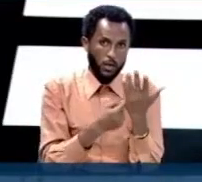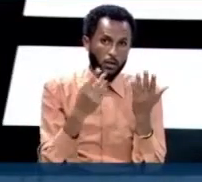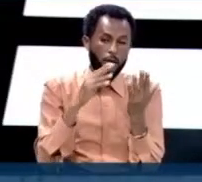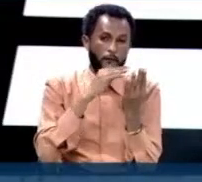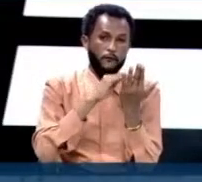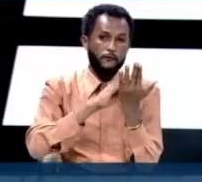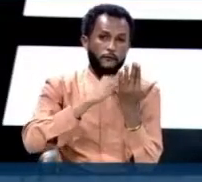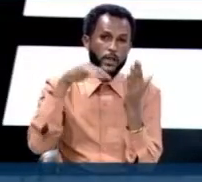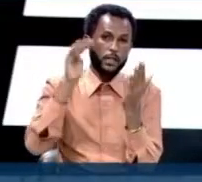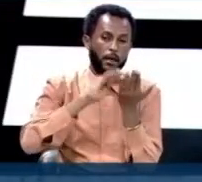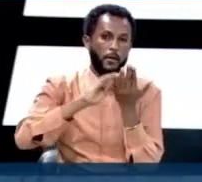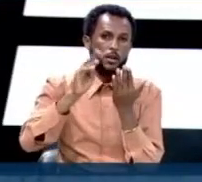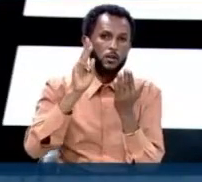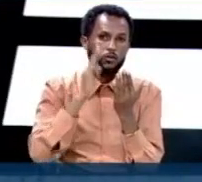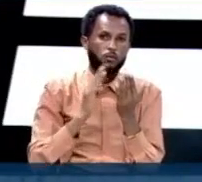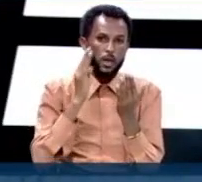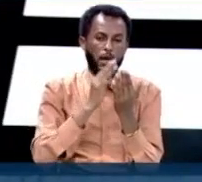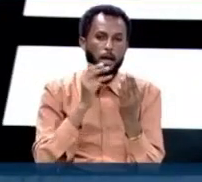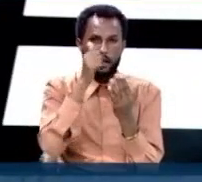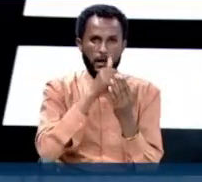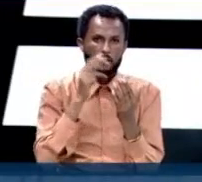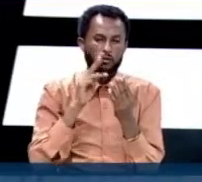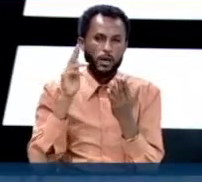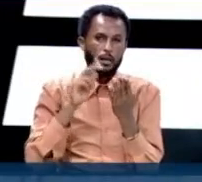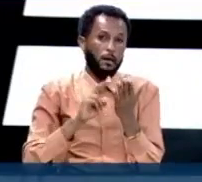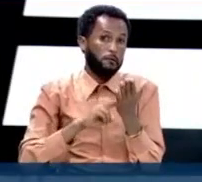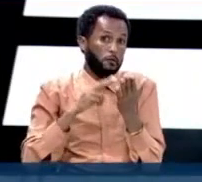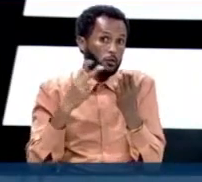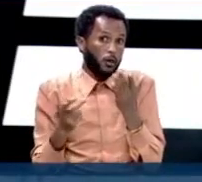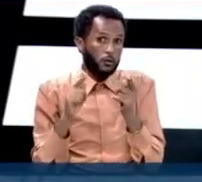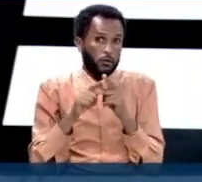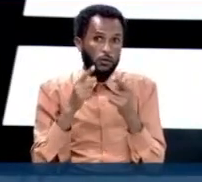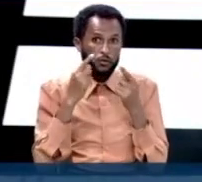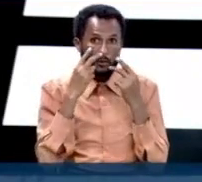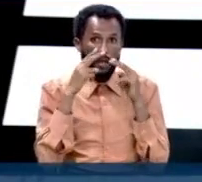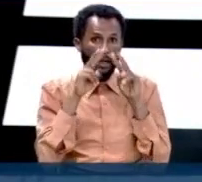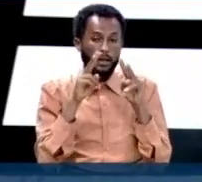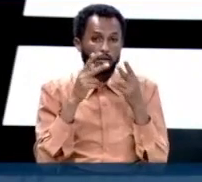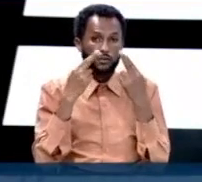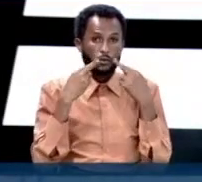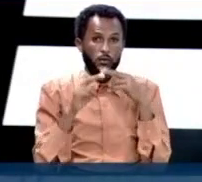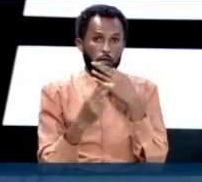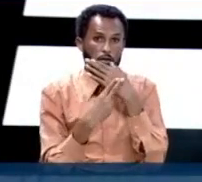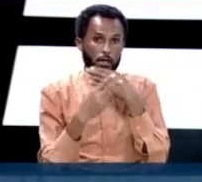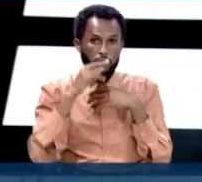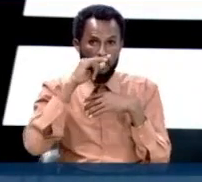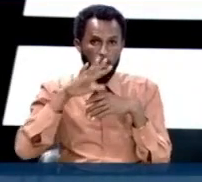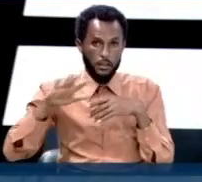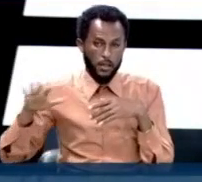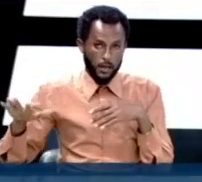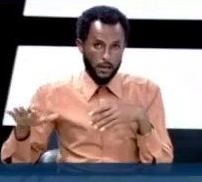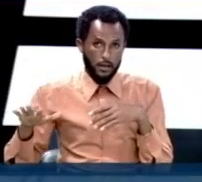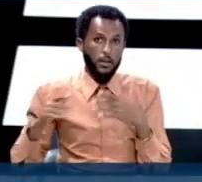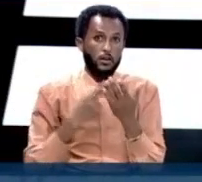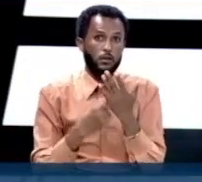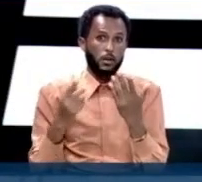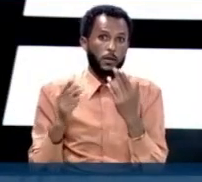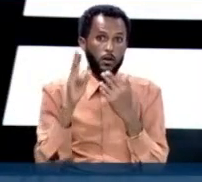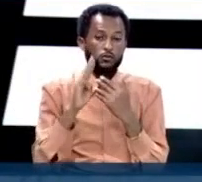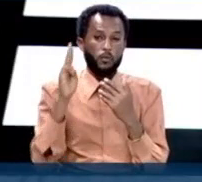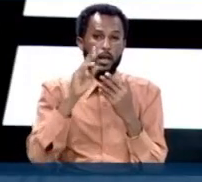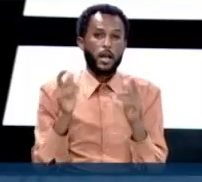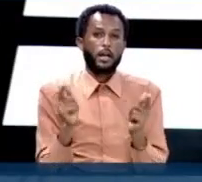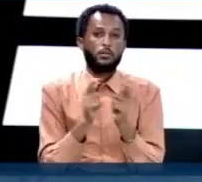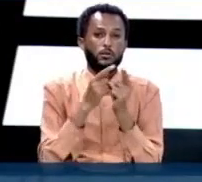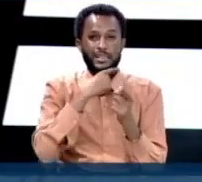ህዝብታት ኢትዮጵያን ሶማልያን ኣብ ዝኸፍአ ሓደጋ ድርቂ ወዲቖም ከም ዘለዉ ዘመላኸተ ፀብጻብ ኦክስፋምን ሴቭ ዘ ችልድረንን እቲ ኣብ ሶማልያ ኣጋጢሙ